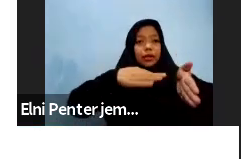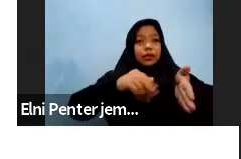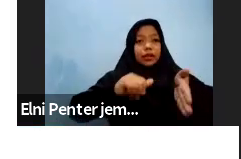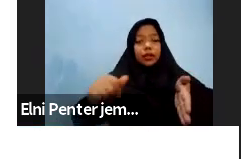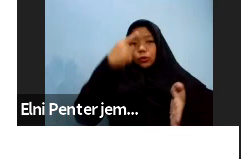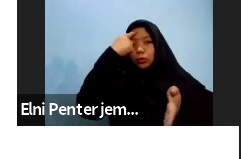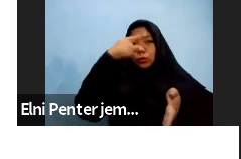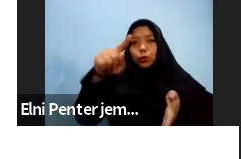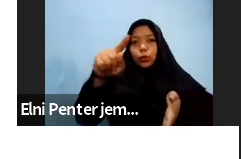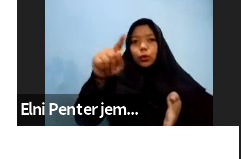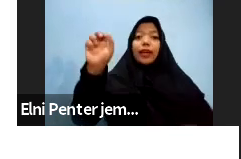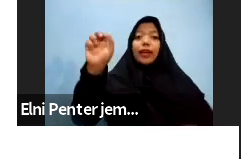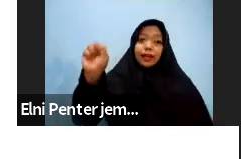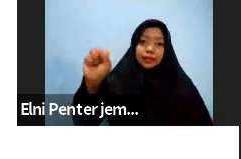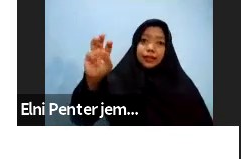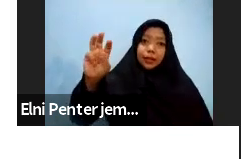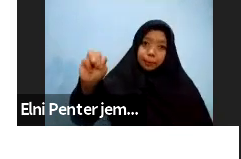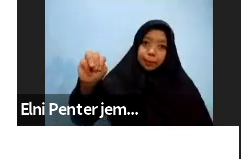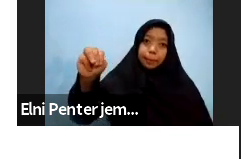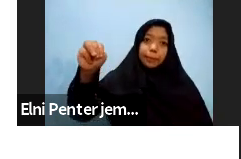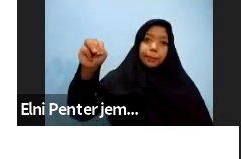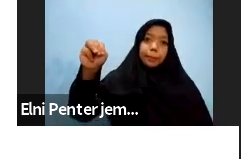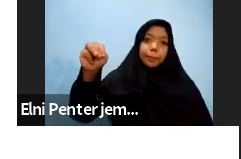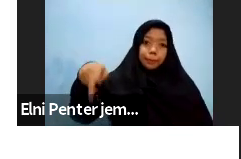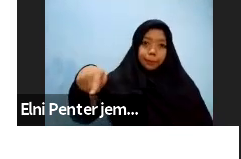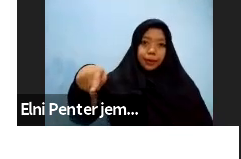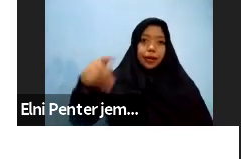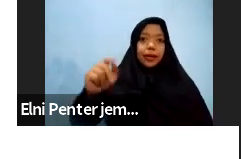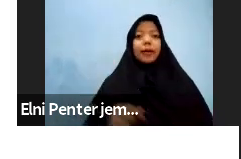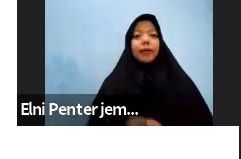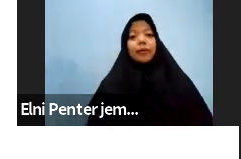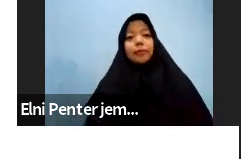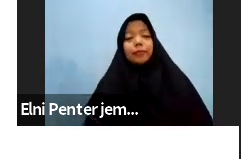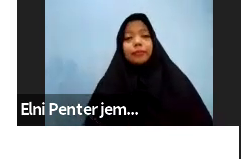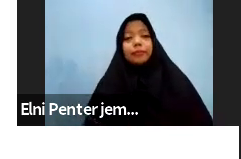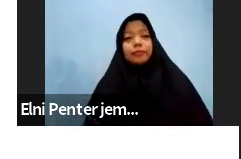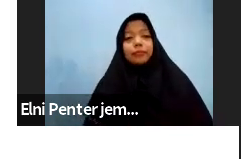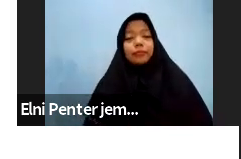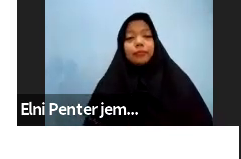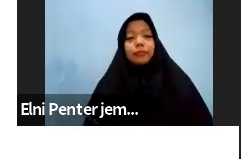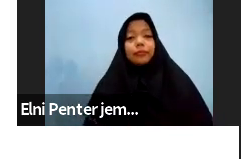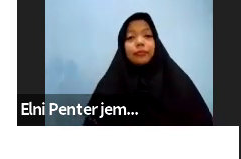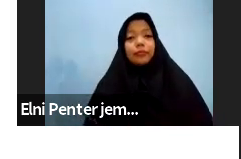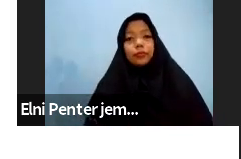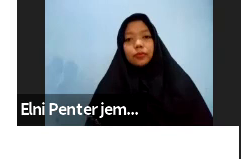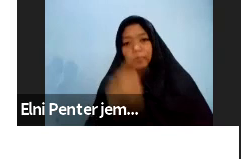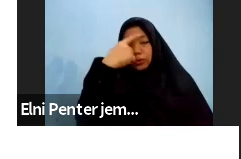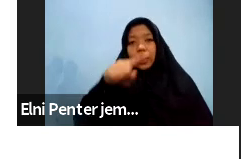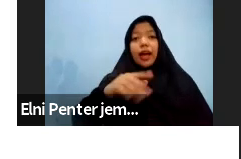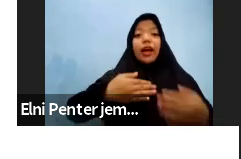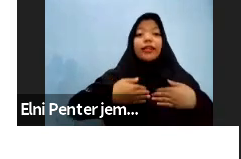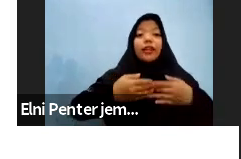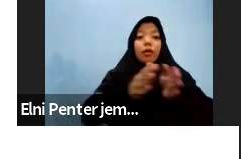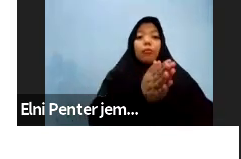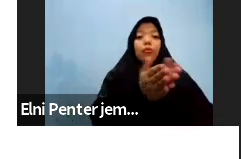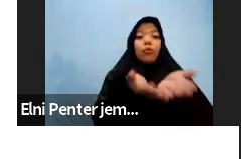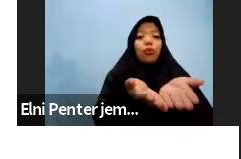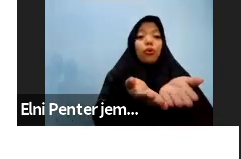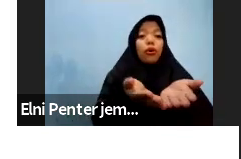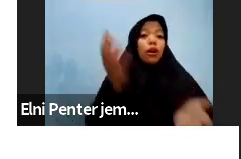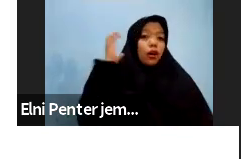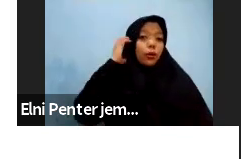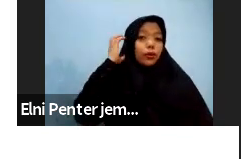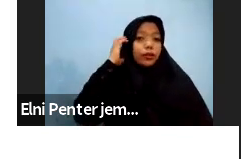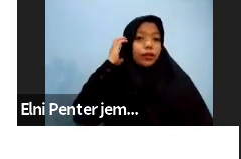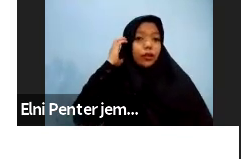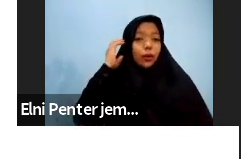media audio pembelajaran untuk jenjang pendidikan SMP ini ada buku audio jadi buku